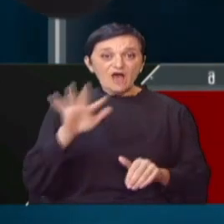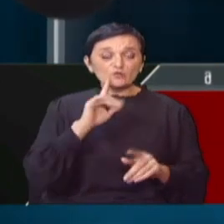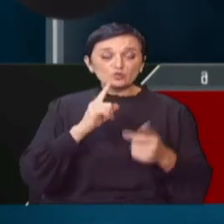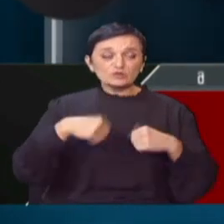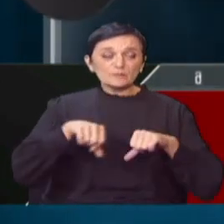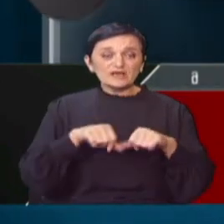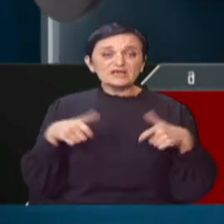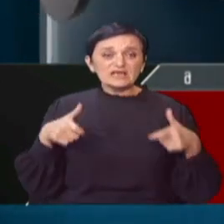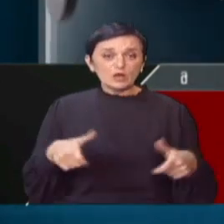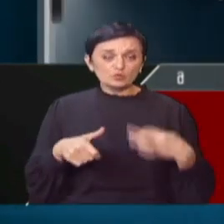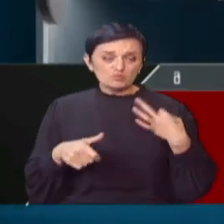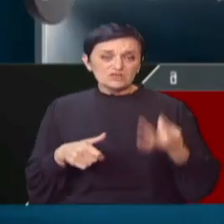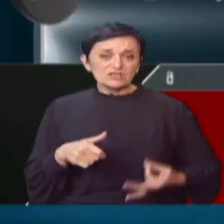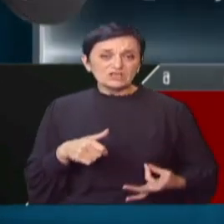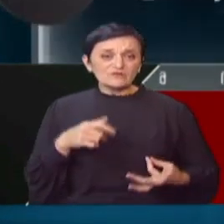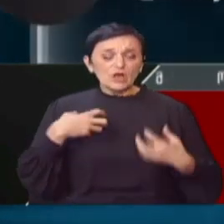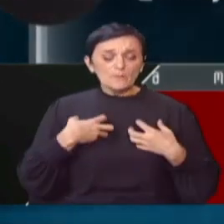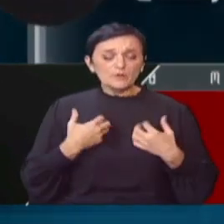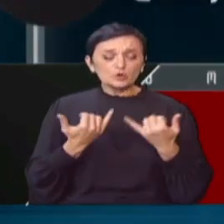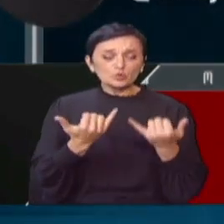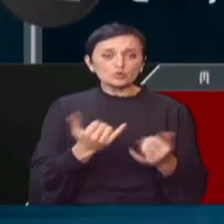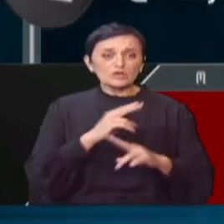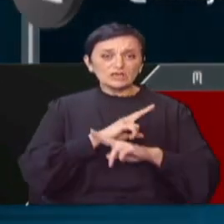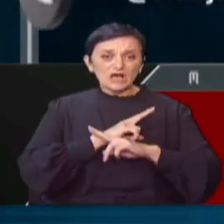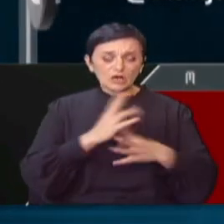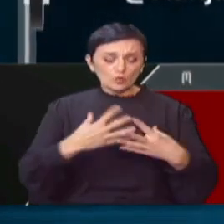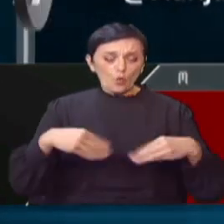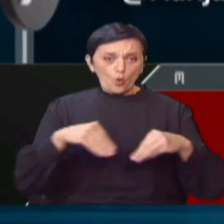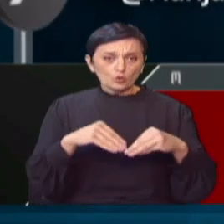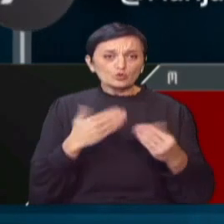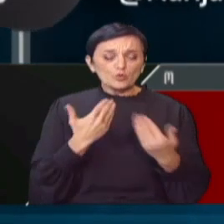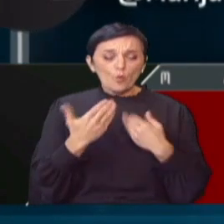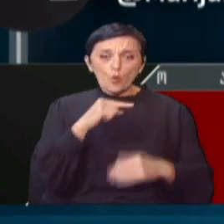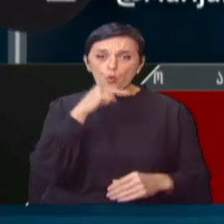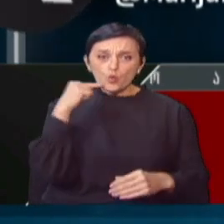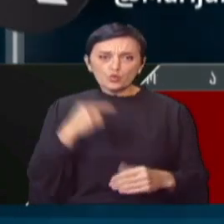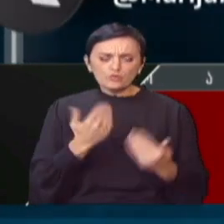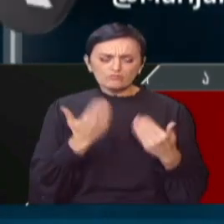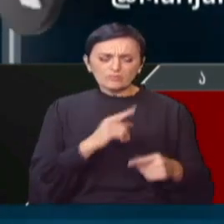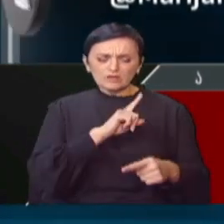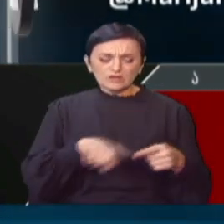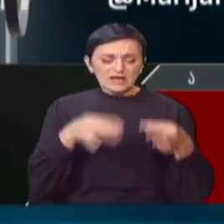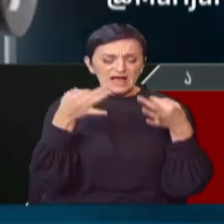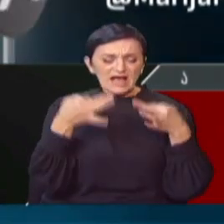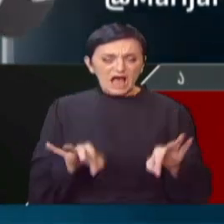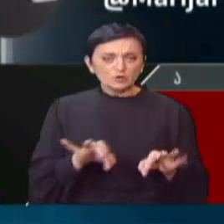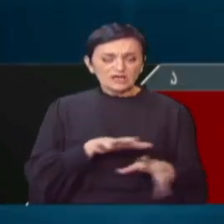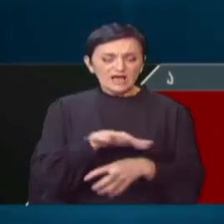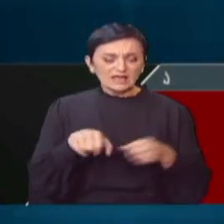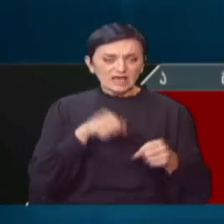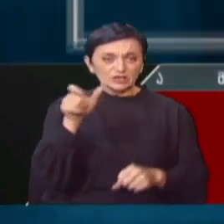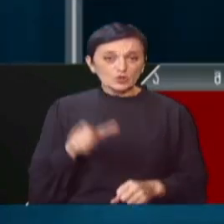საბჭოს გენერალურმა მდივანმაც. მან მიუსამძიმრა გარდაცვლილის ოჯახებს და მოუწოდა რუსეთს და უყოვნებლივ გაათავისუფლონ